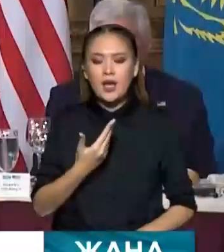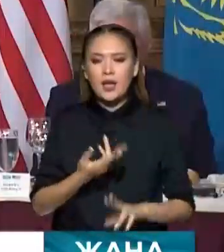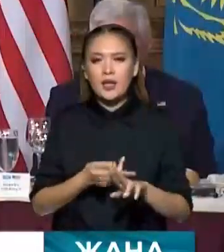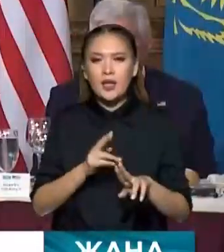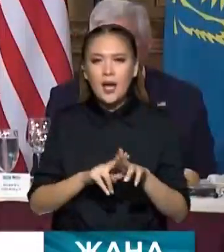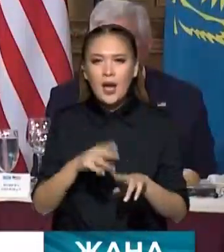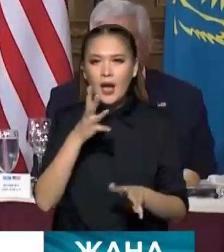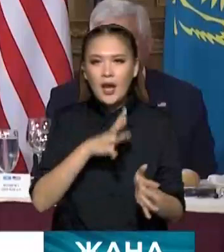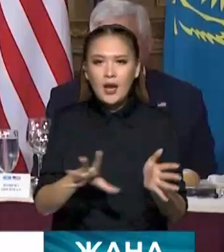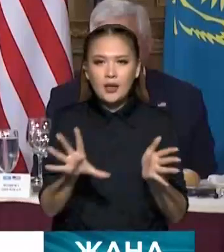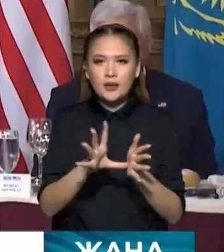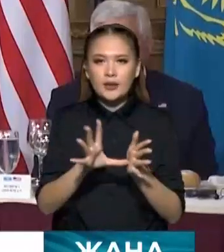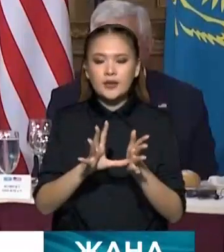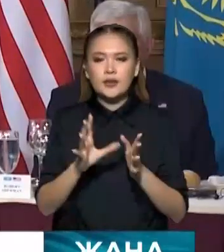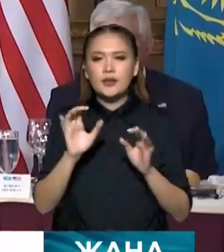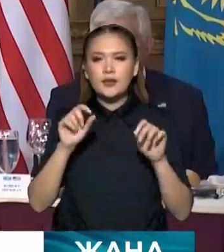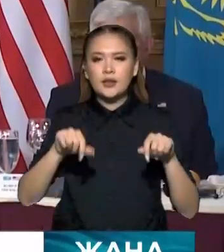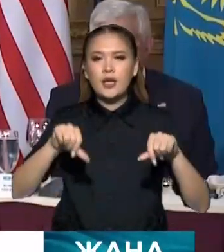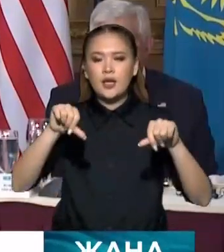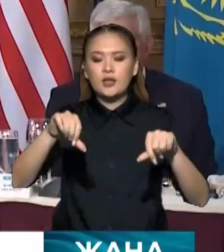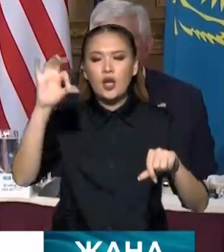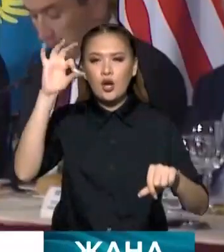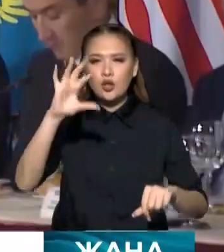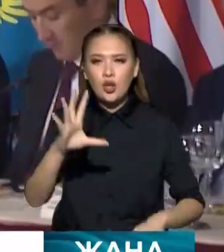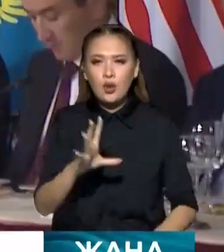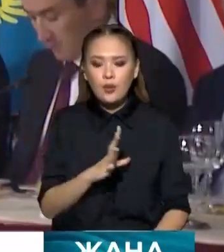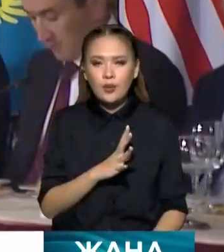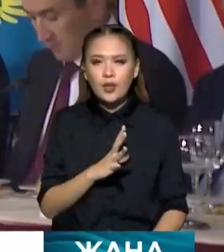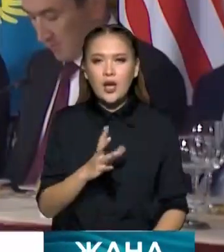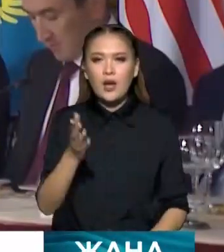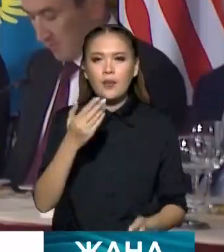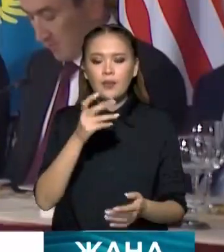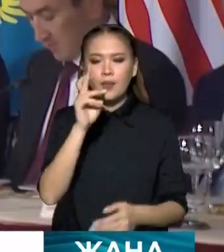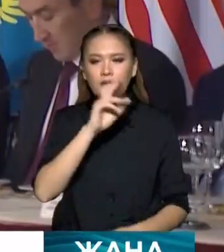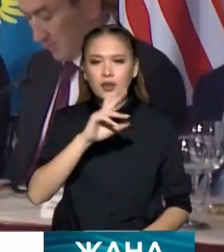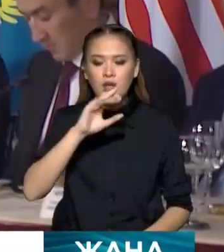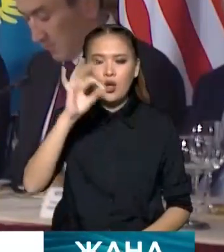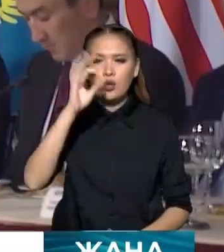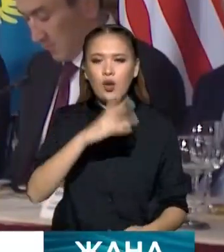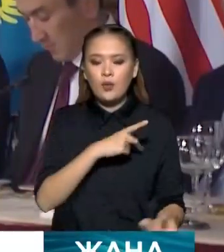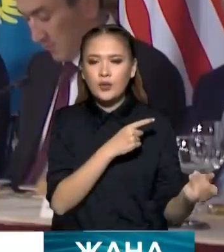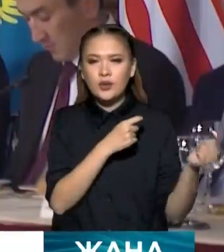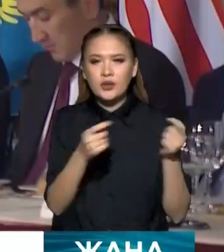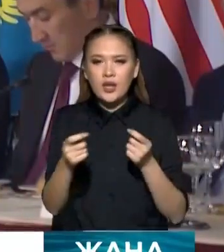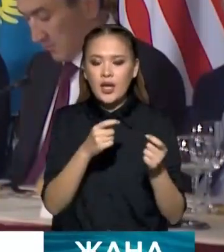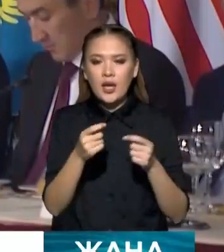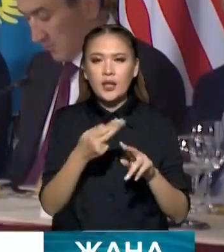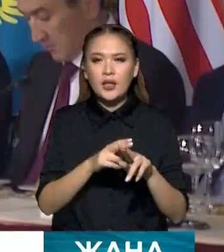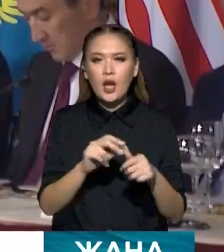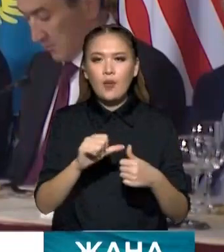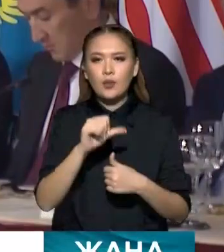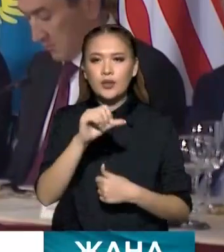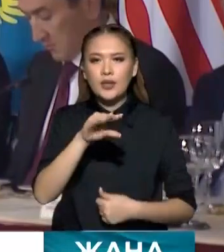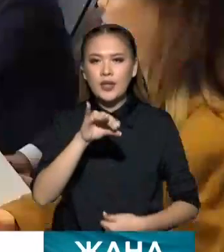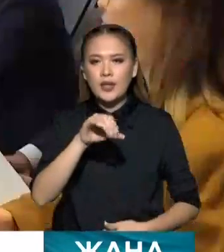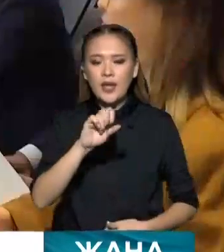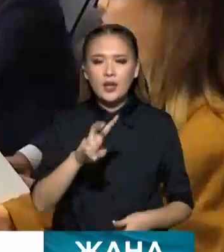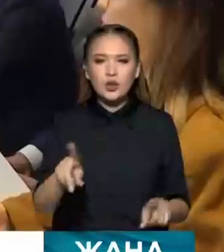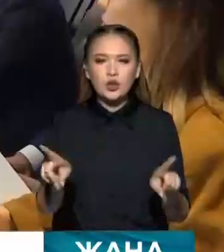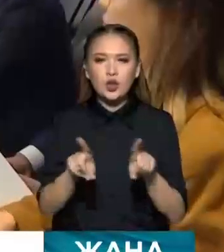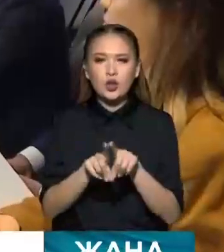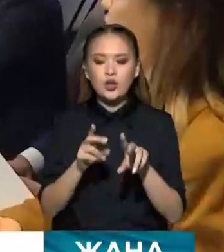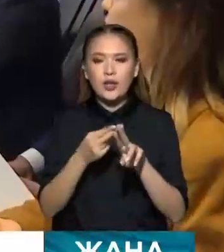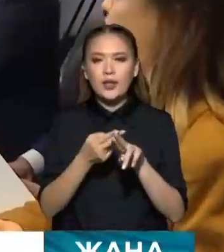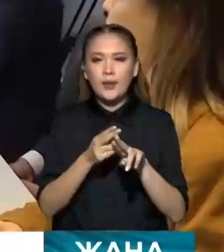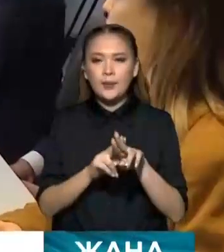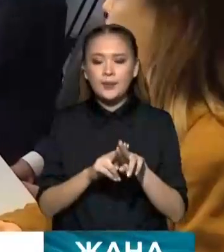Атом электр станцияларына қажетті уран ұнтақтарын, жанармай таблеткаларын жеткізуші еліміз. Бұдан бөлек титанмен де әйгіліміз. Бұл